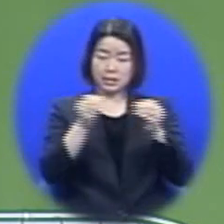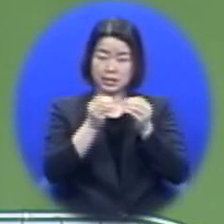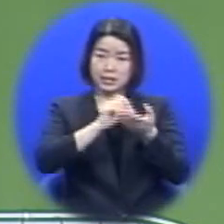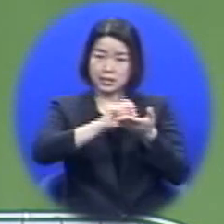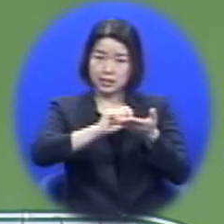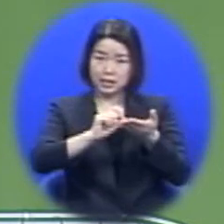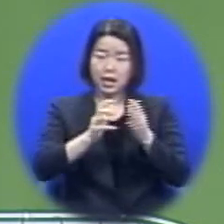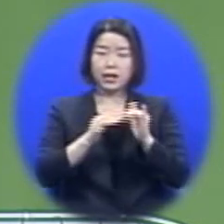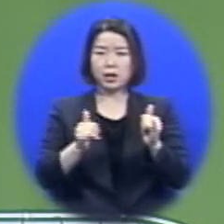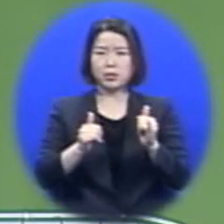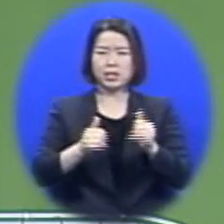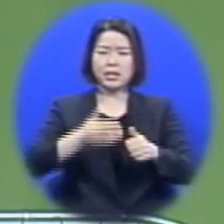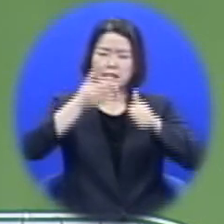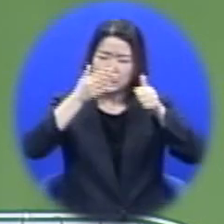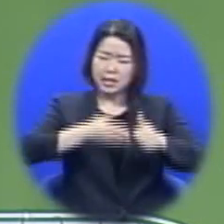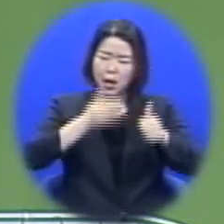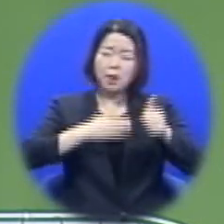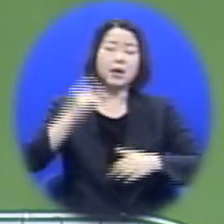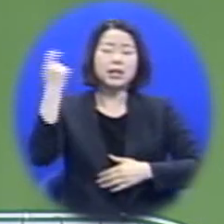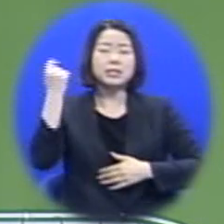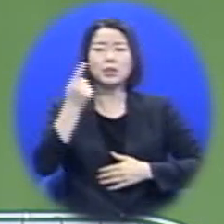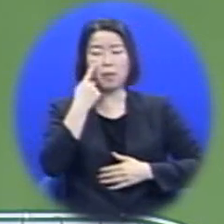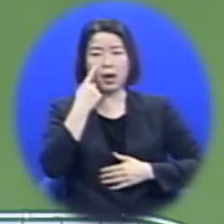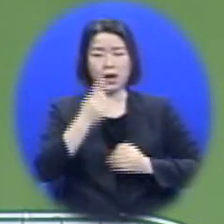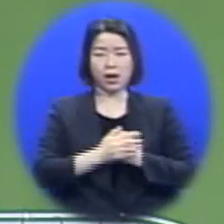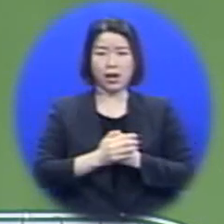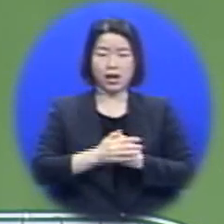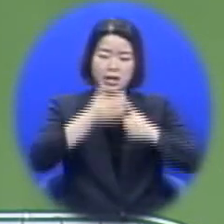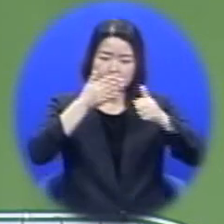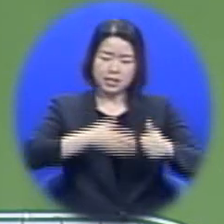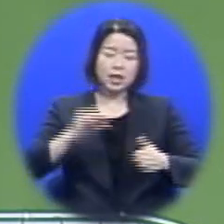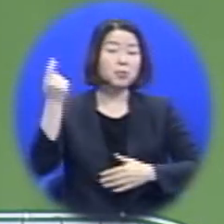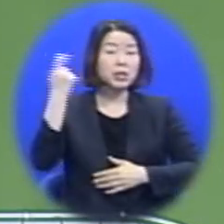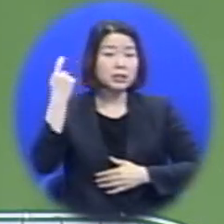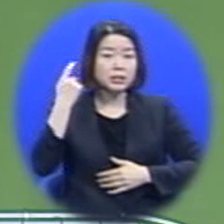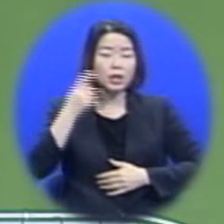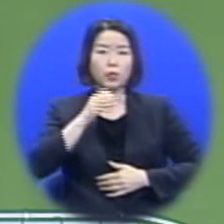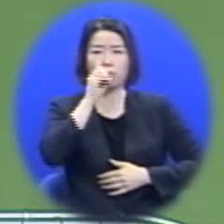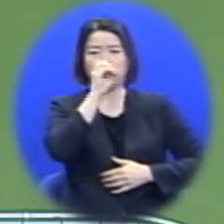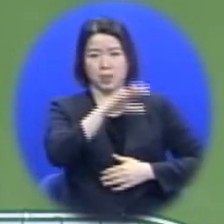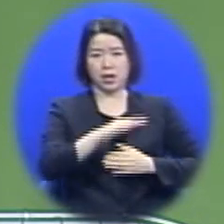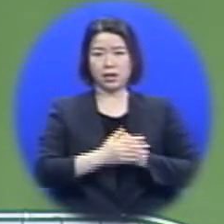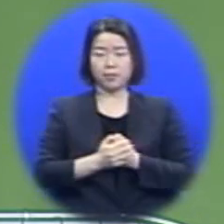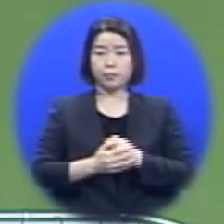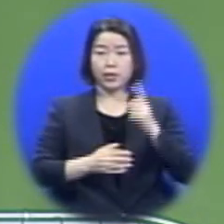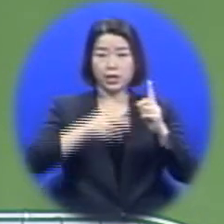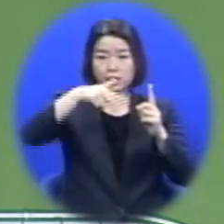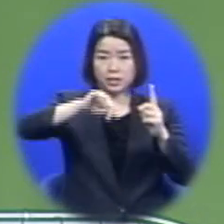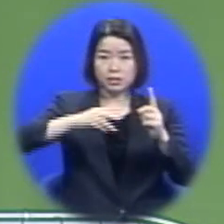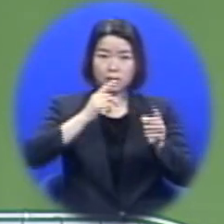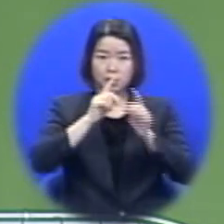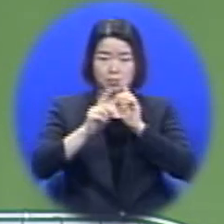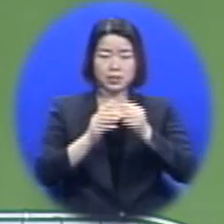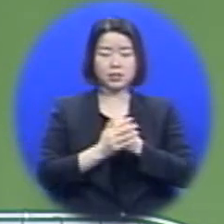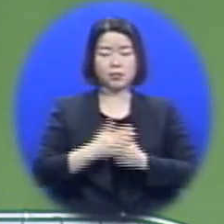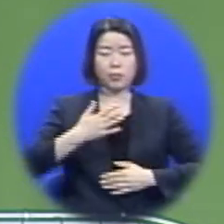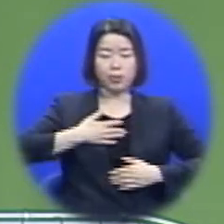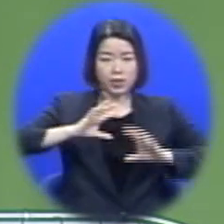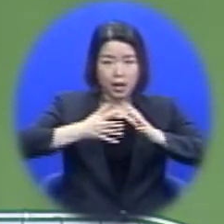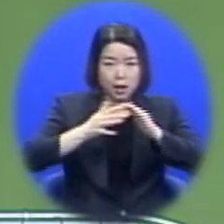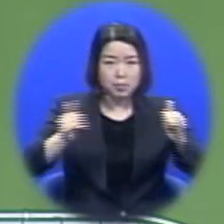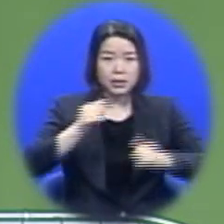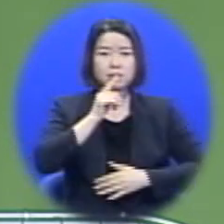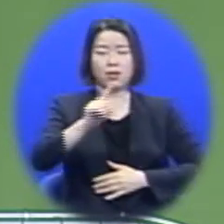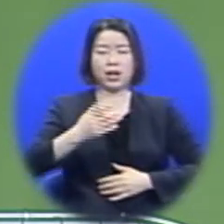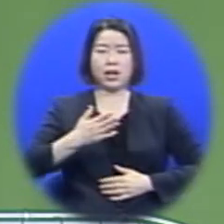먼저 제발 들으라고, 제발 들으라고 그렇게 말씀합니다. 1절 말씀에 보면 내 백성아